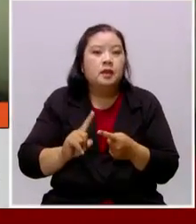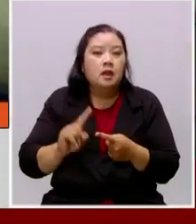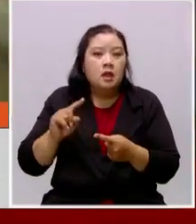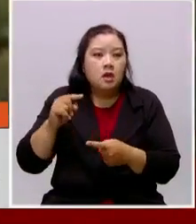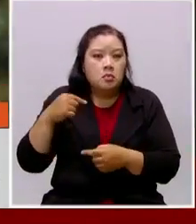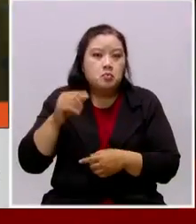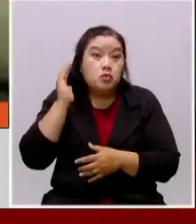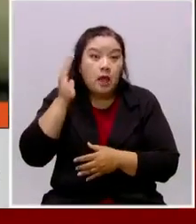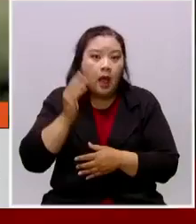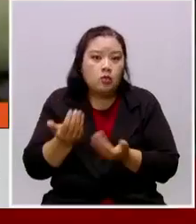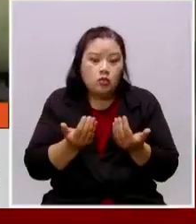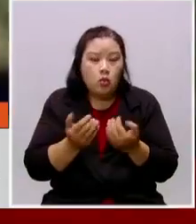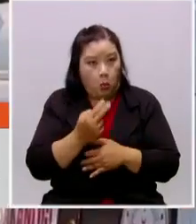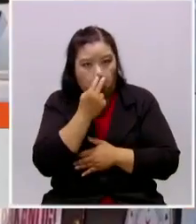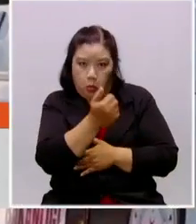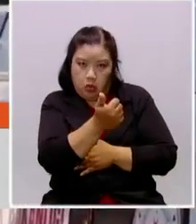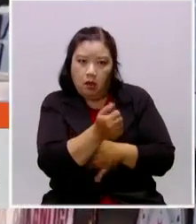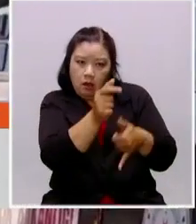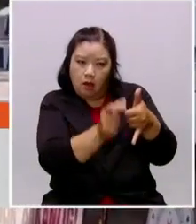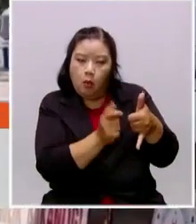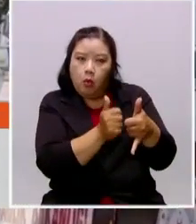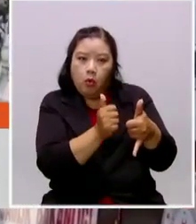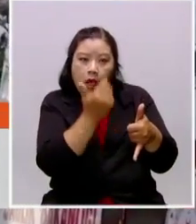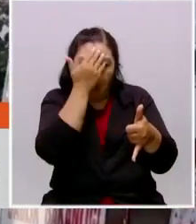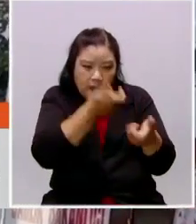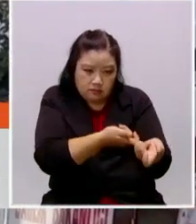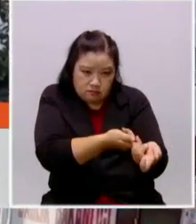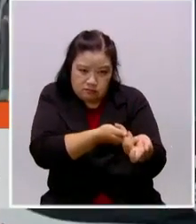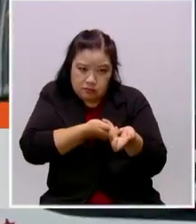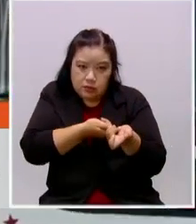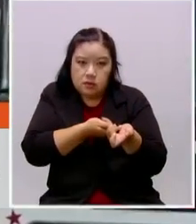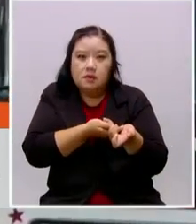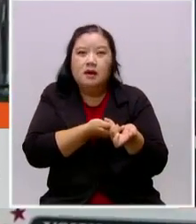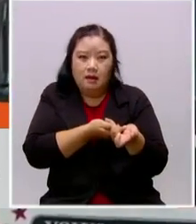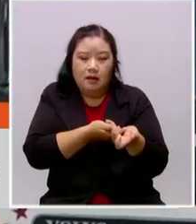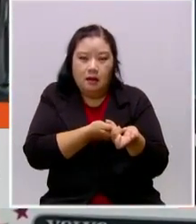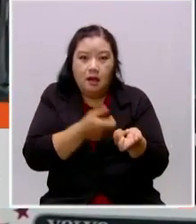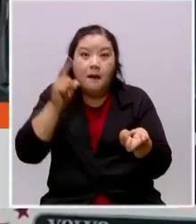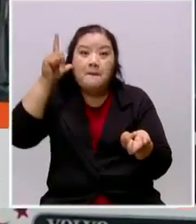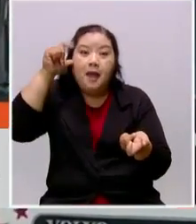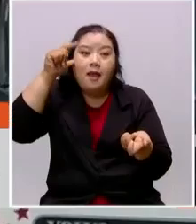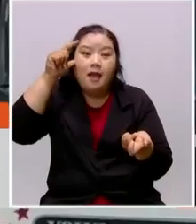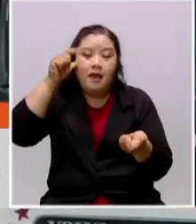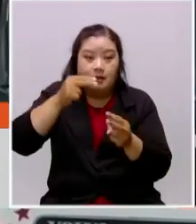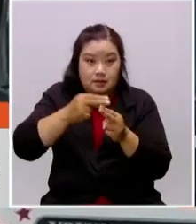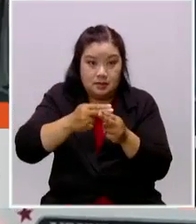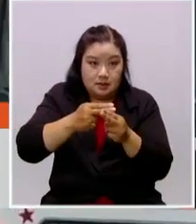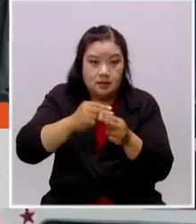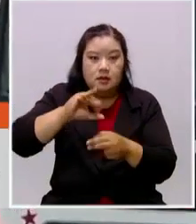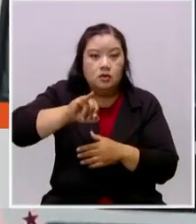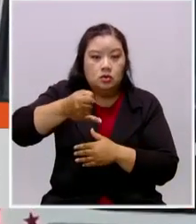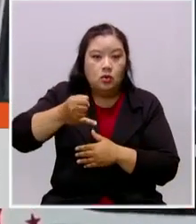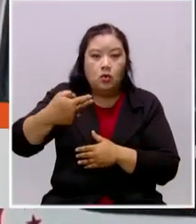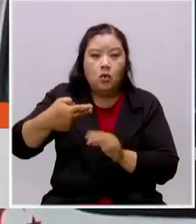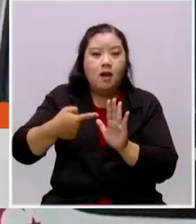น้อยมีสติดีนะครับขณะที่ได้รับการดึงตัวเองออกมาจากใต้ซากปรักหักพังส่วนคุณแม่ของเขาเนี่ยชื่อว่าโดฮา